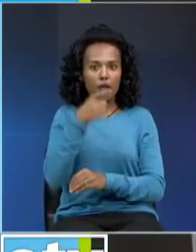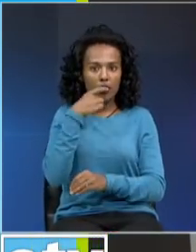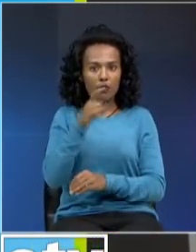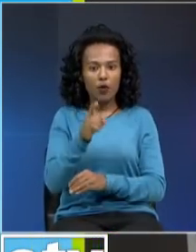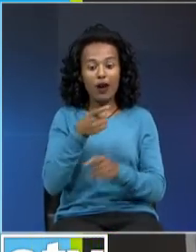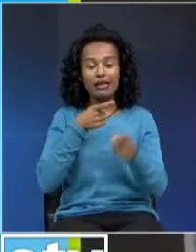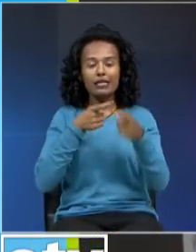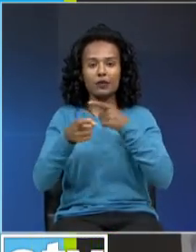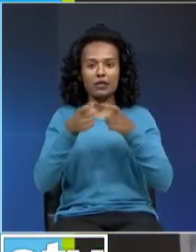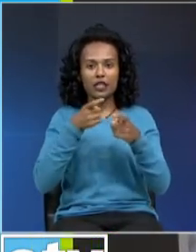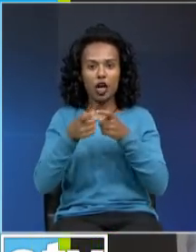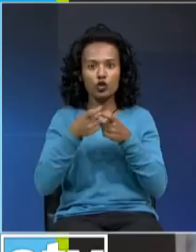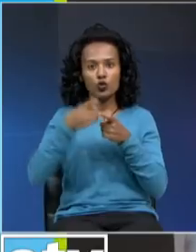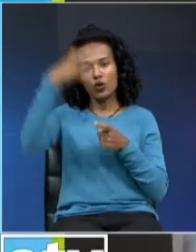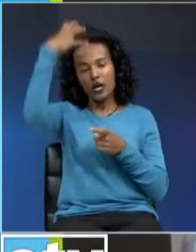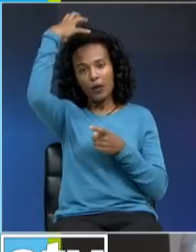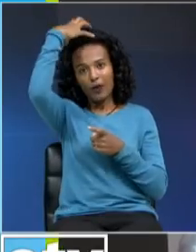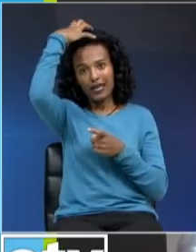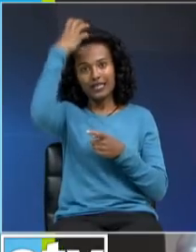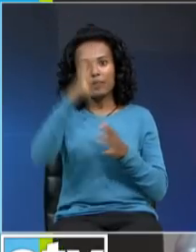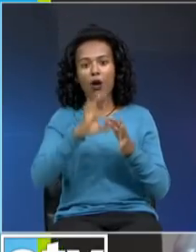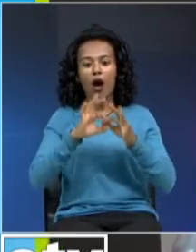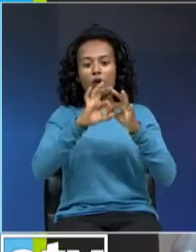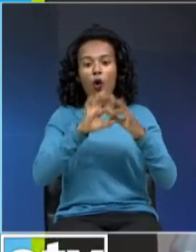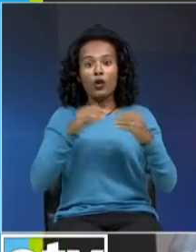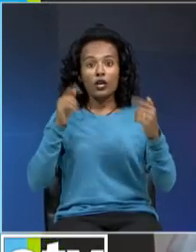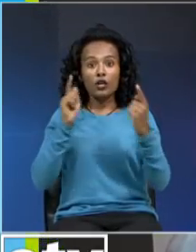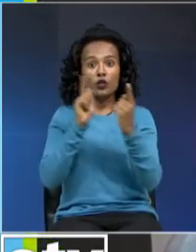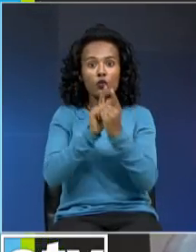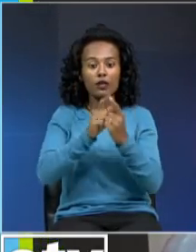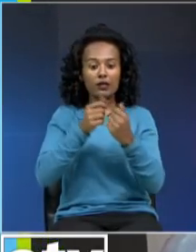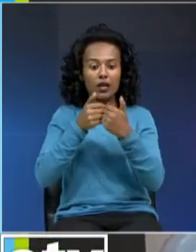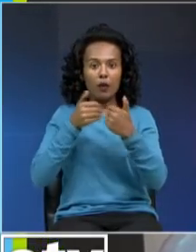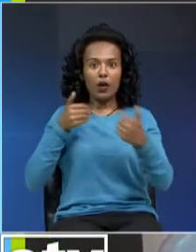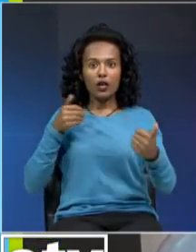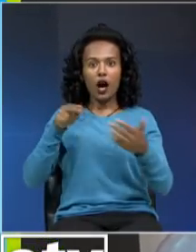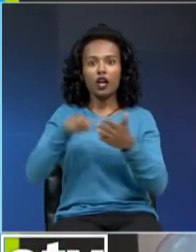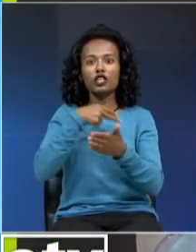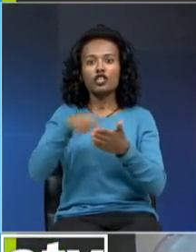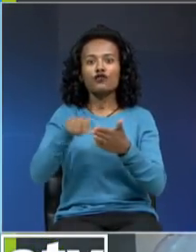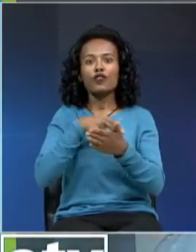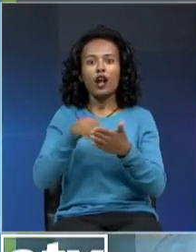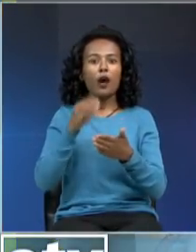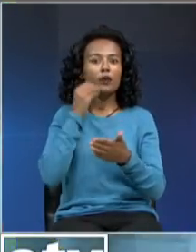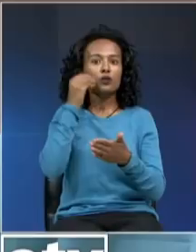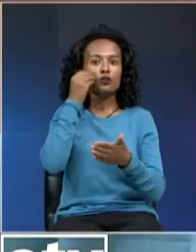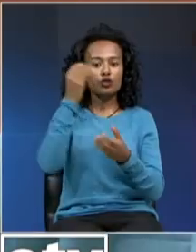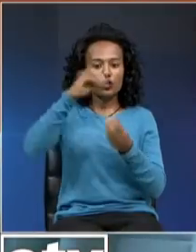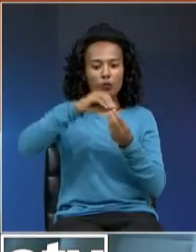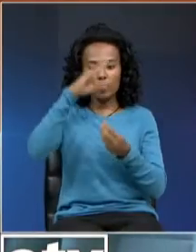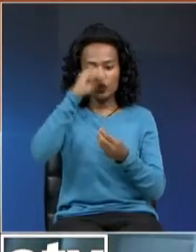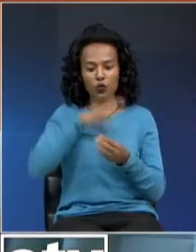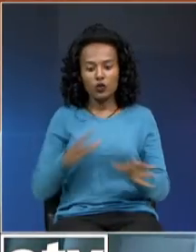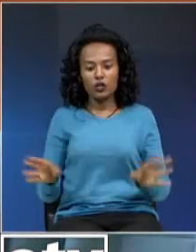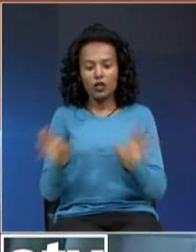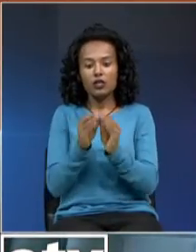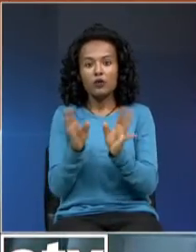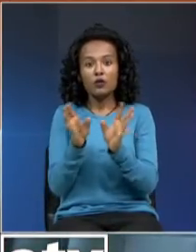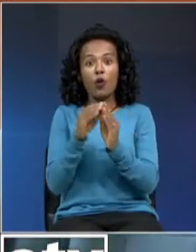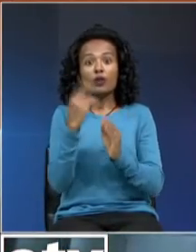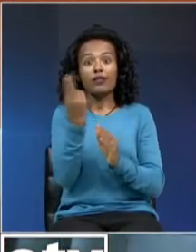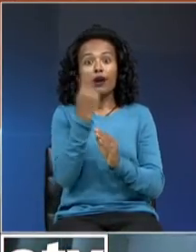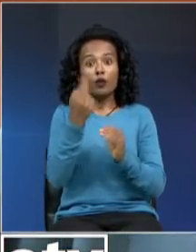ርዕሰ መስተዳድሩ። መንግስት ማህበራዊ ግንኙነትን ለማራራቅ የጭፈራ ቤቶችን ጨምሮ ሰዎች ተሰብስበው